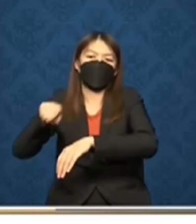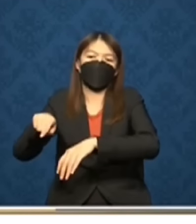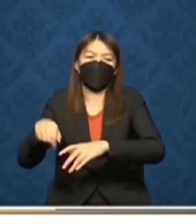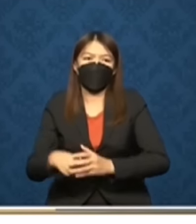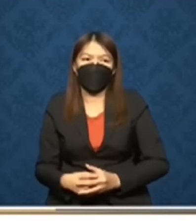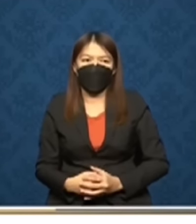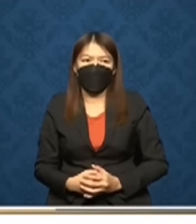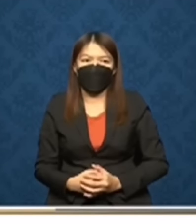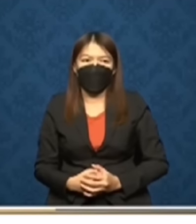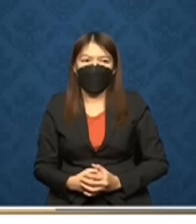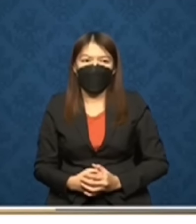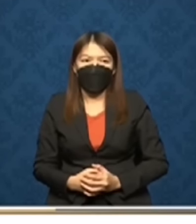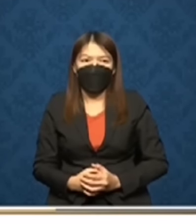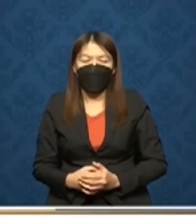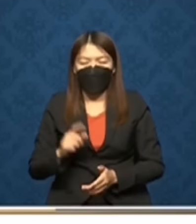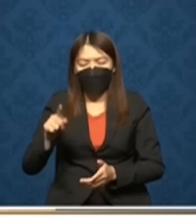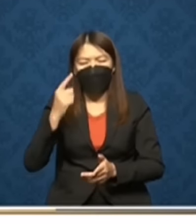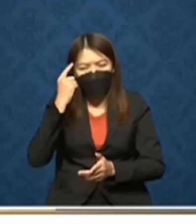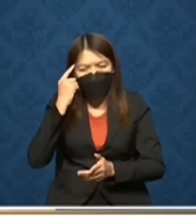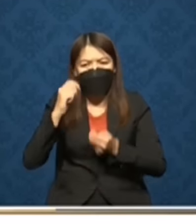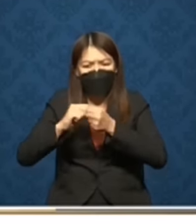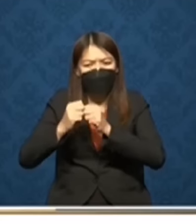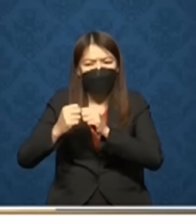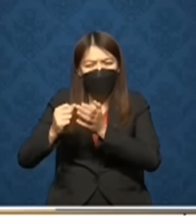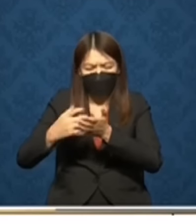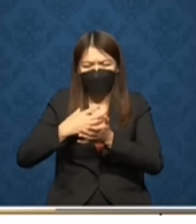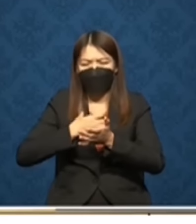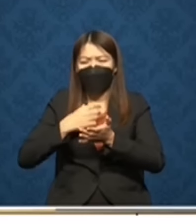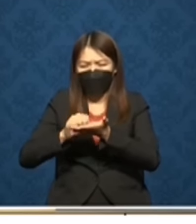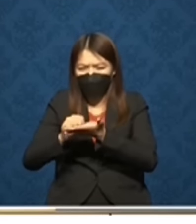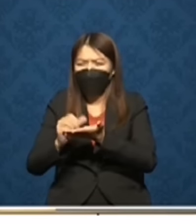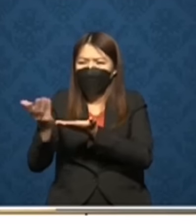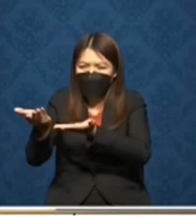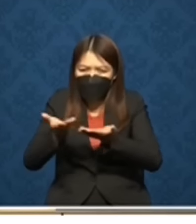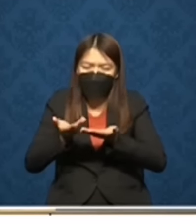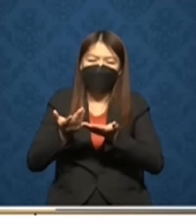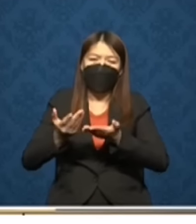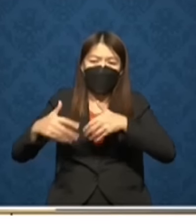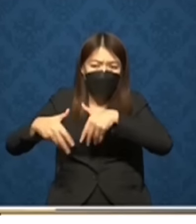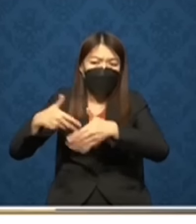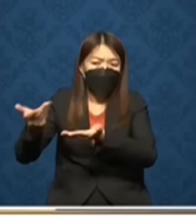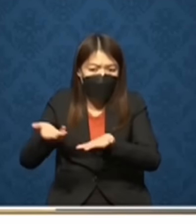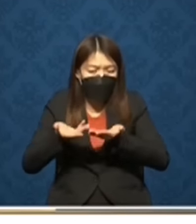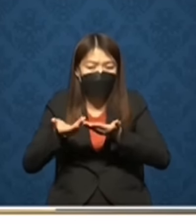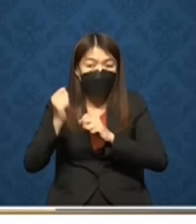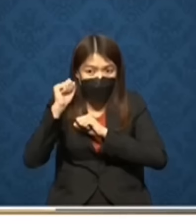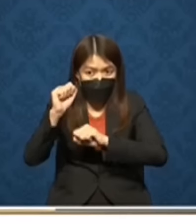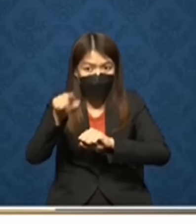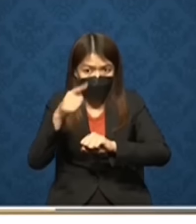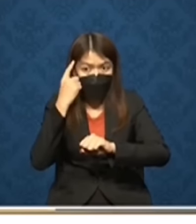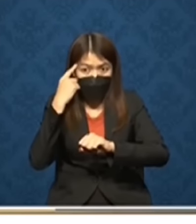ก็พยายามที่จะแก้ความขัดแย้งก็เชิญประชาชนมาหลายครั้ง แล้วก็แจกประกาศว่าเนี่ยให้รู้ว่าน